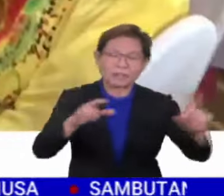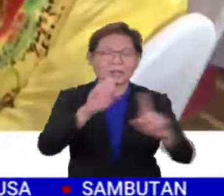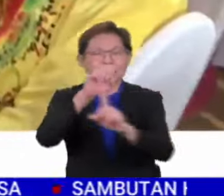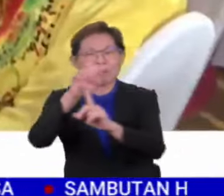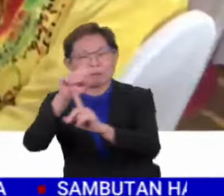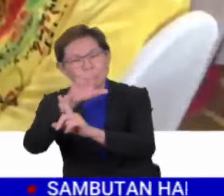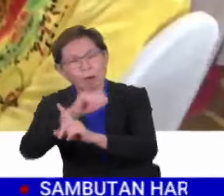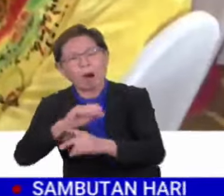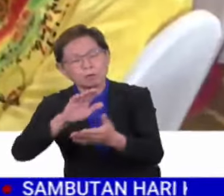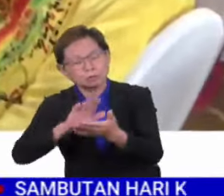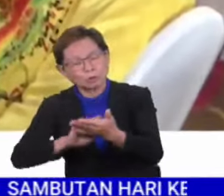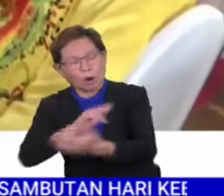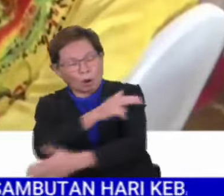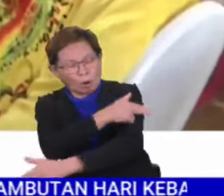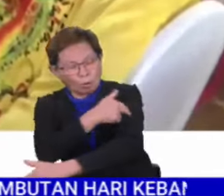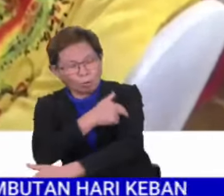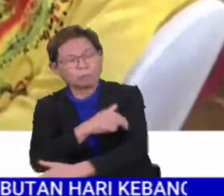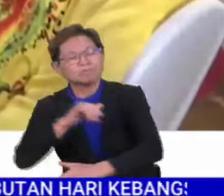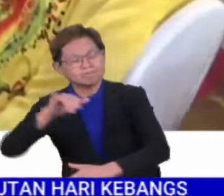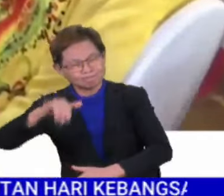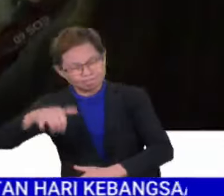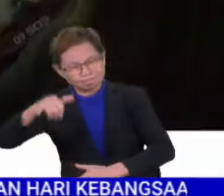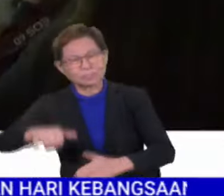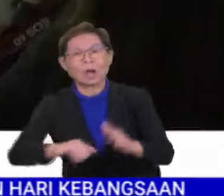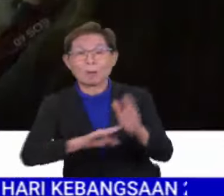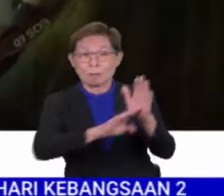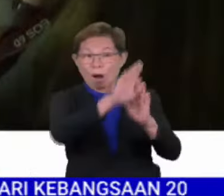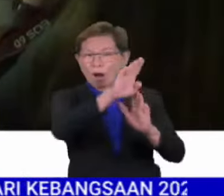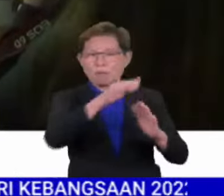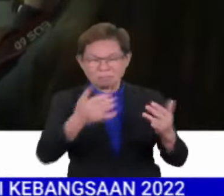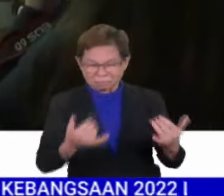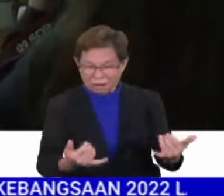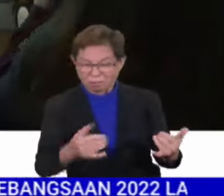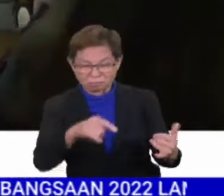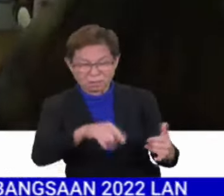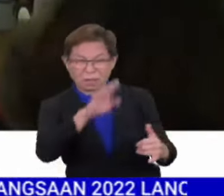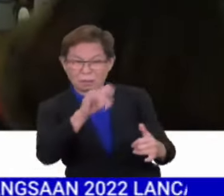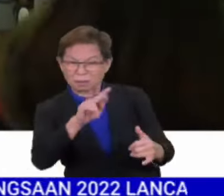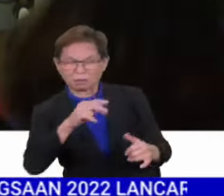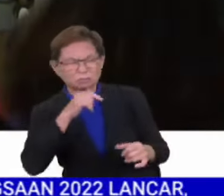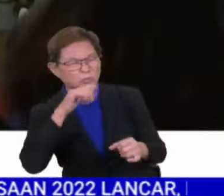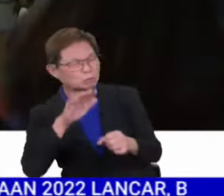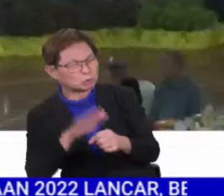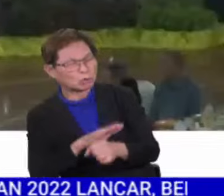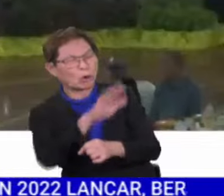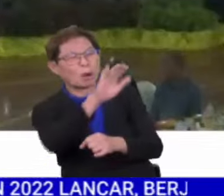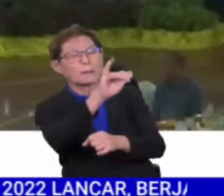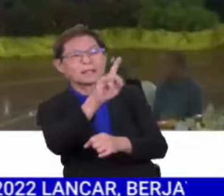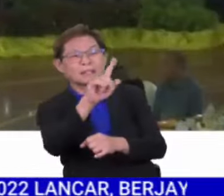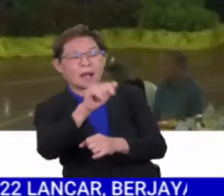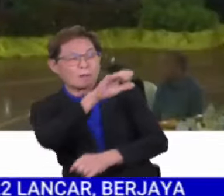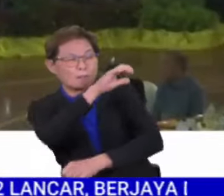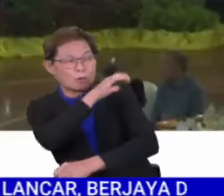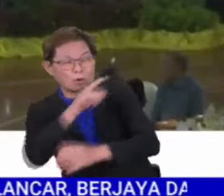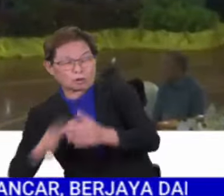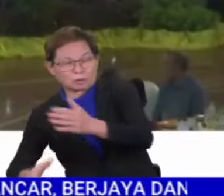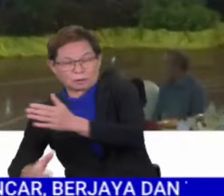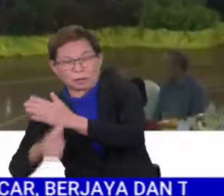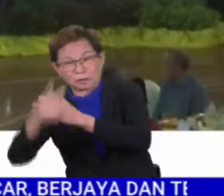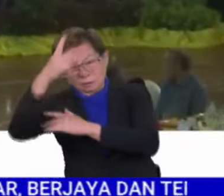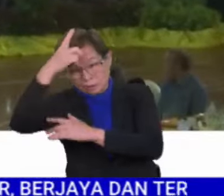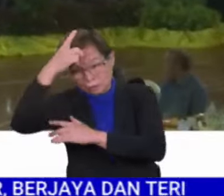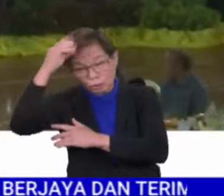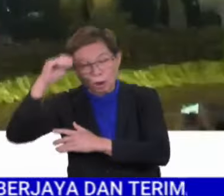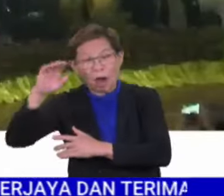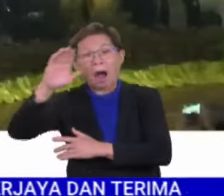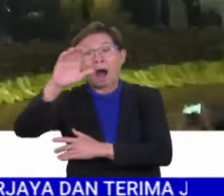Mengakui pembangunan yang ada di Betong ketika ini belum mencukupi, beliau yakin Bida yang dipengerusikan oleh timbalannya Dato' Amar